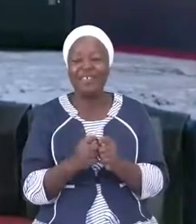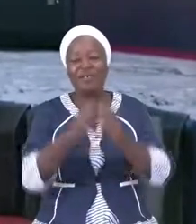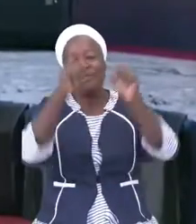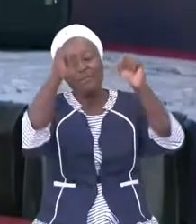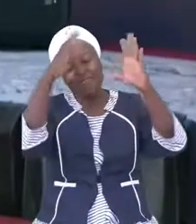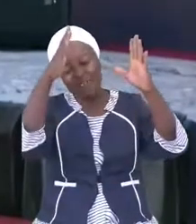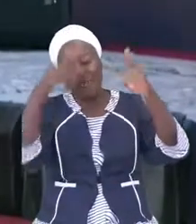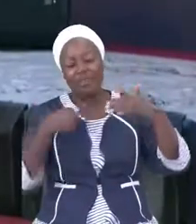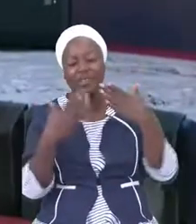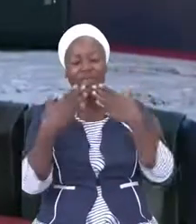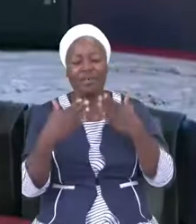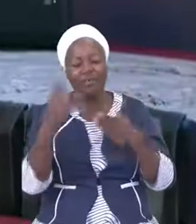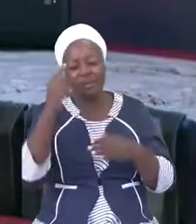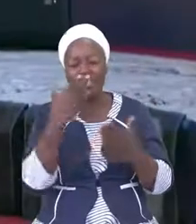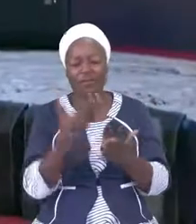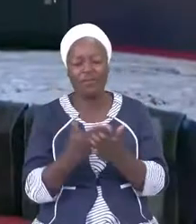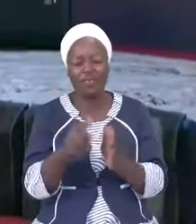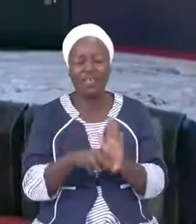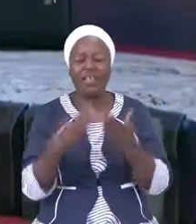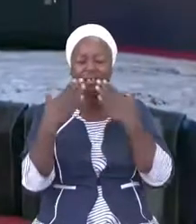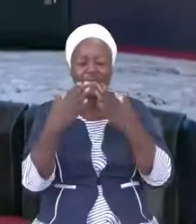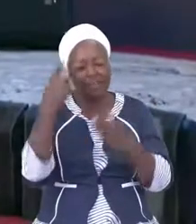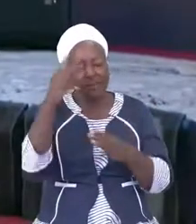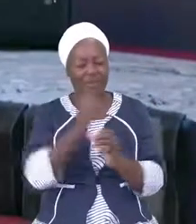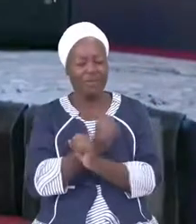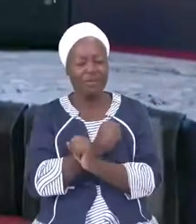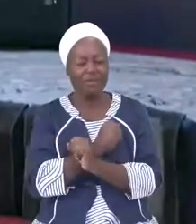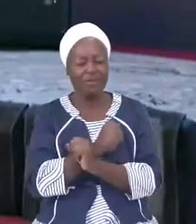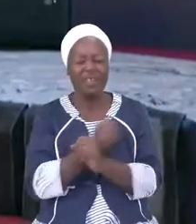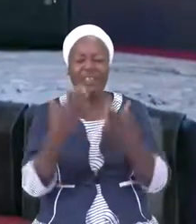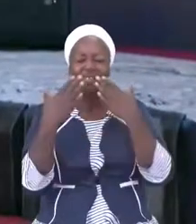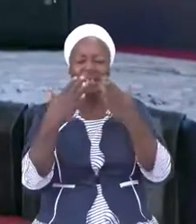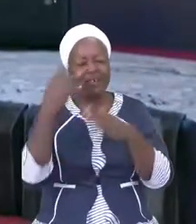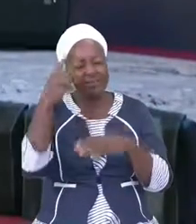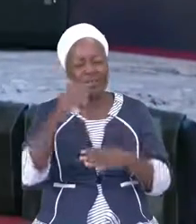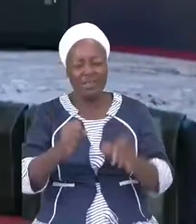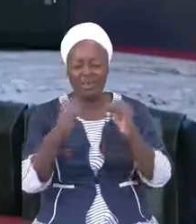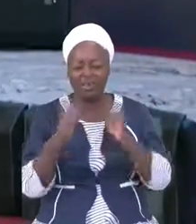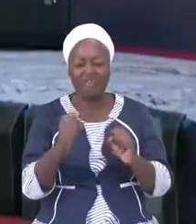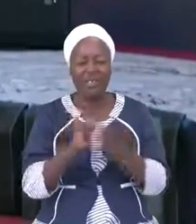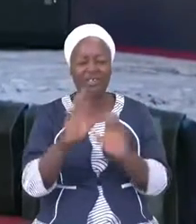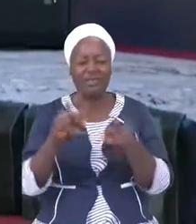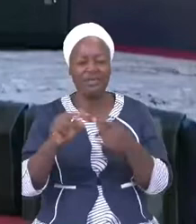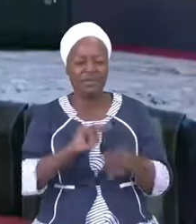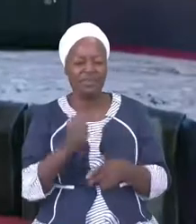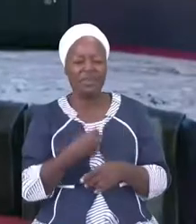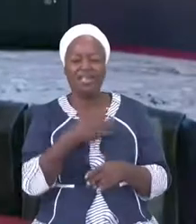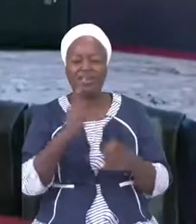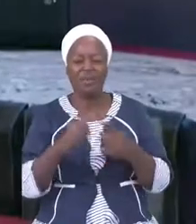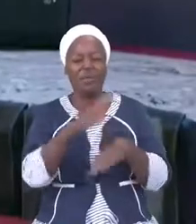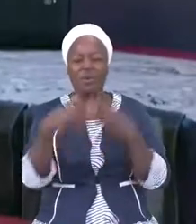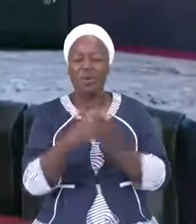Père, nous te disons merci pour ta bonté. Merci pour ton amour et la force que tu as donné à ton